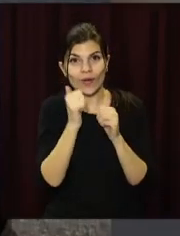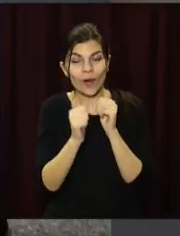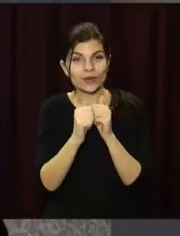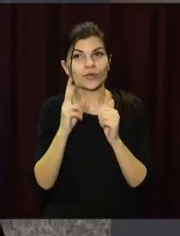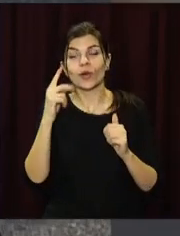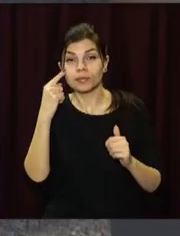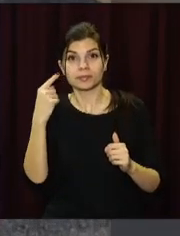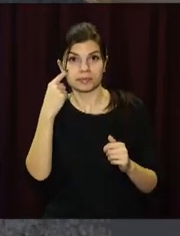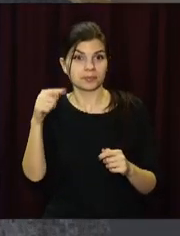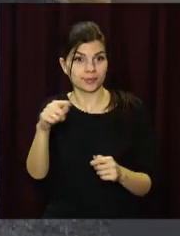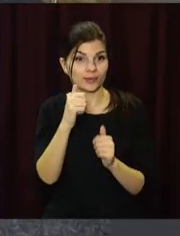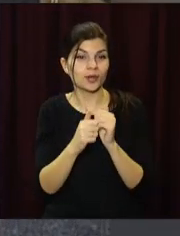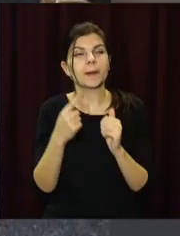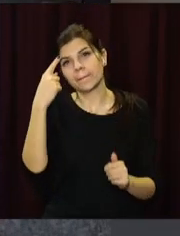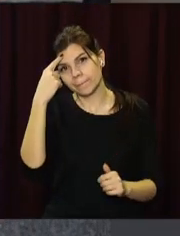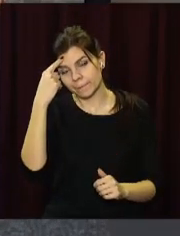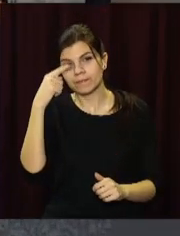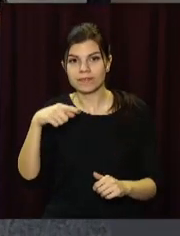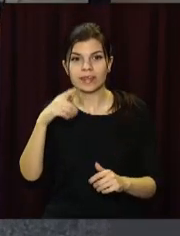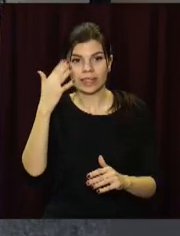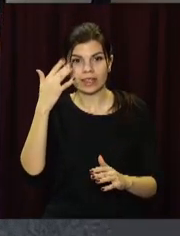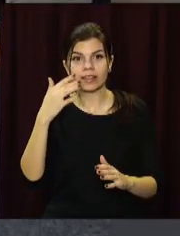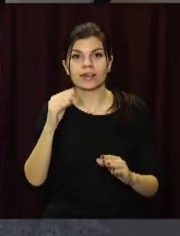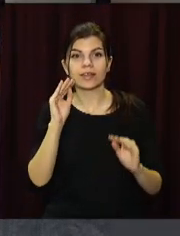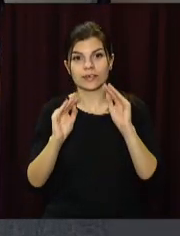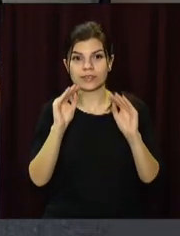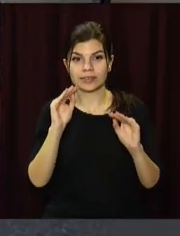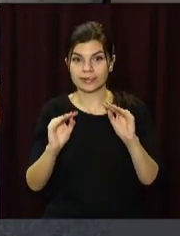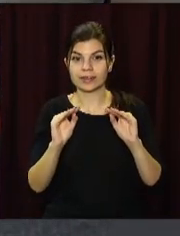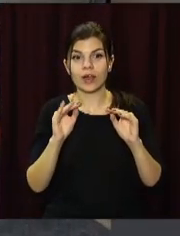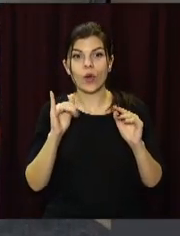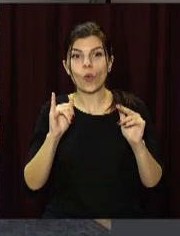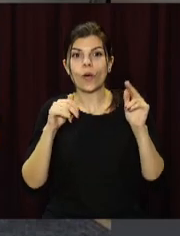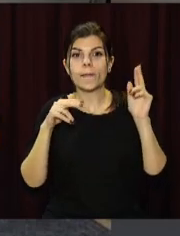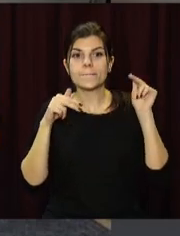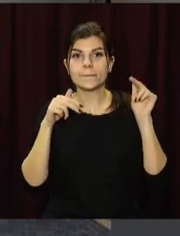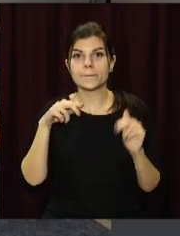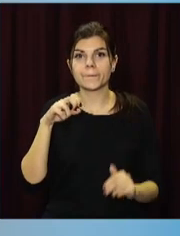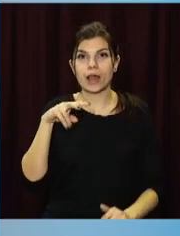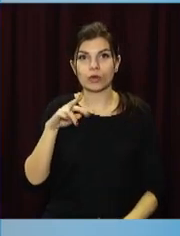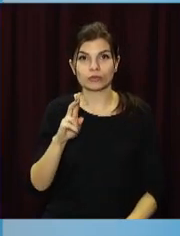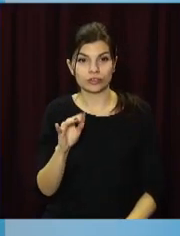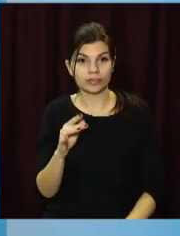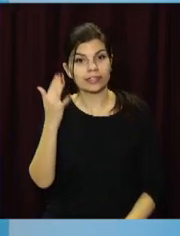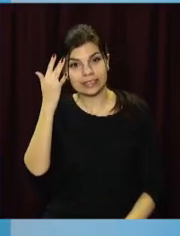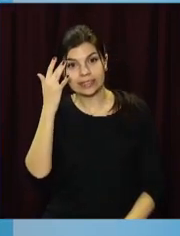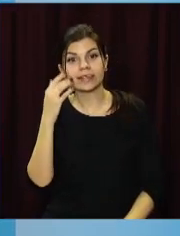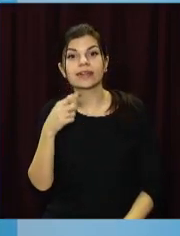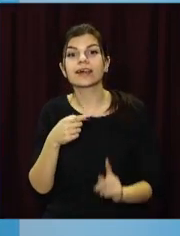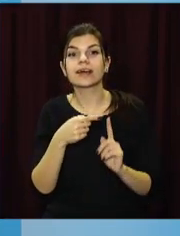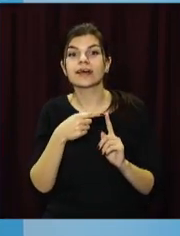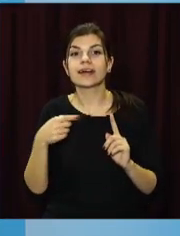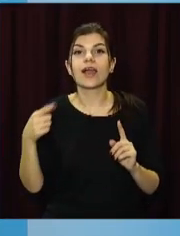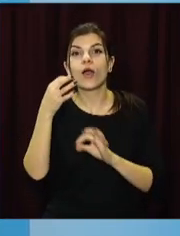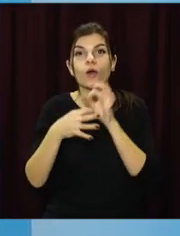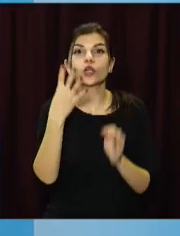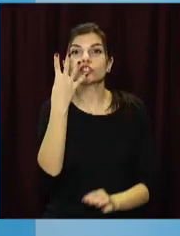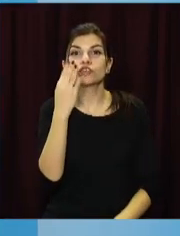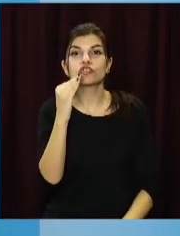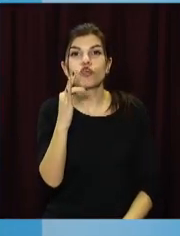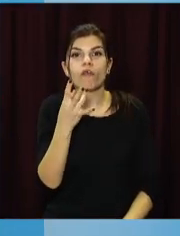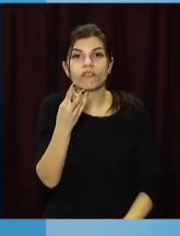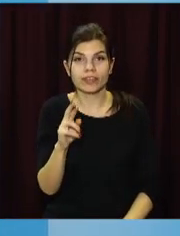там гуляє. Тому організатори вимірювали висоту нових арт-об'єктів у білках. Виставку відкриють до Всесвітнього тижня космосу 4